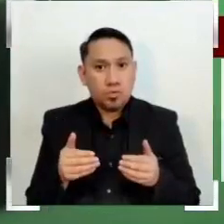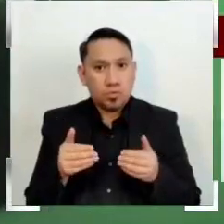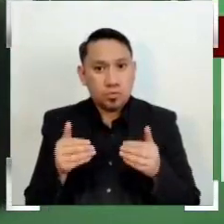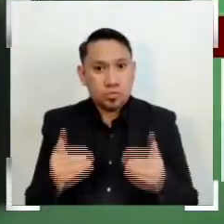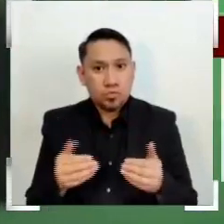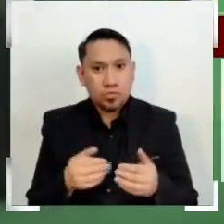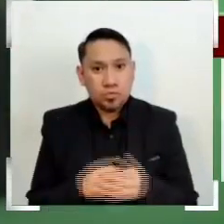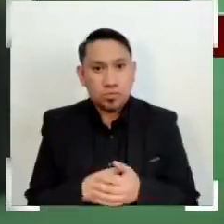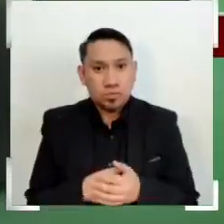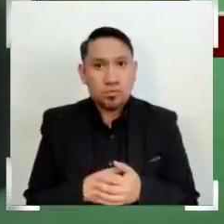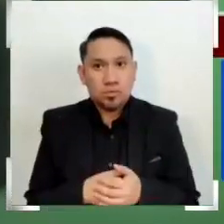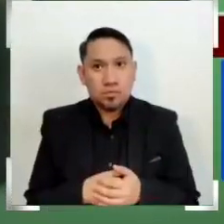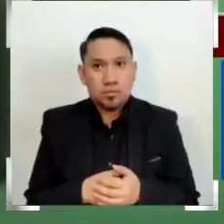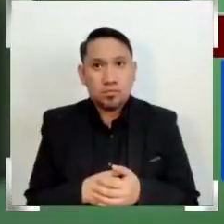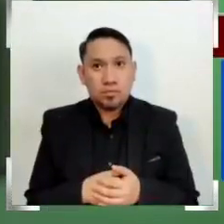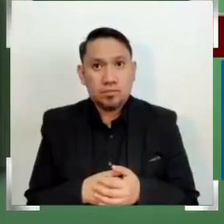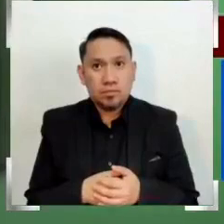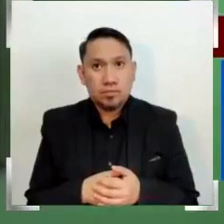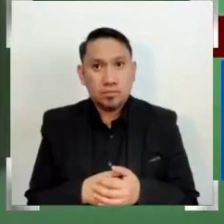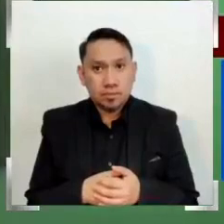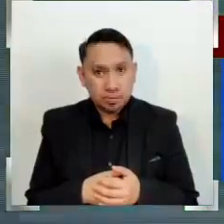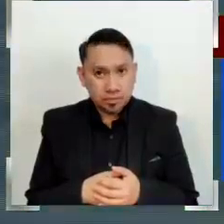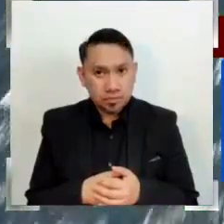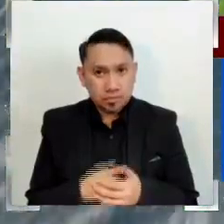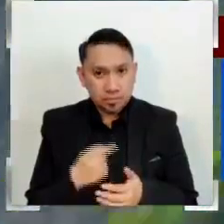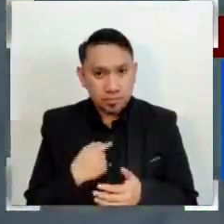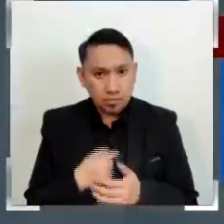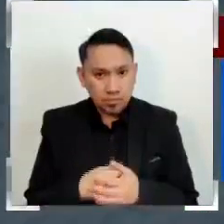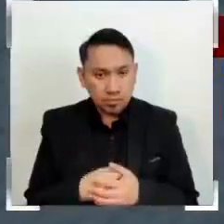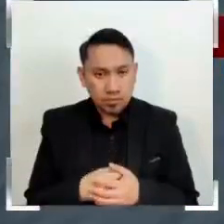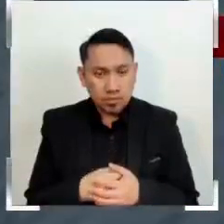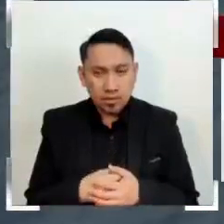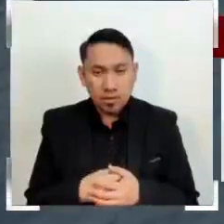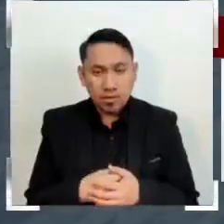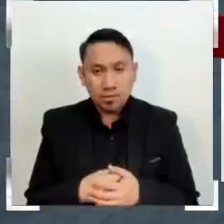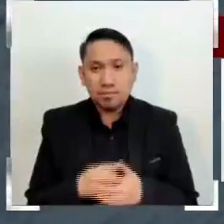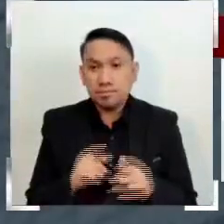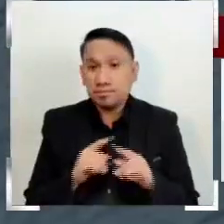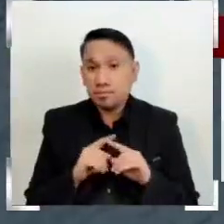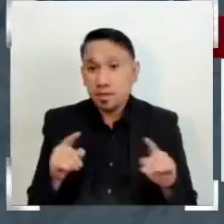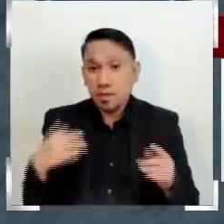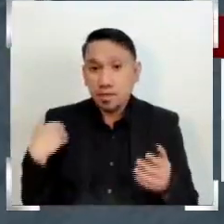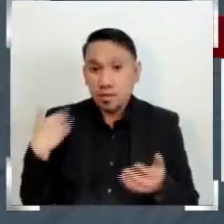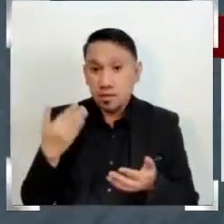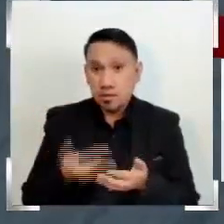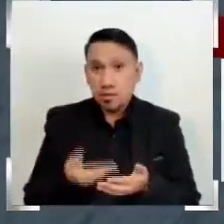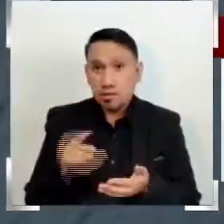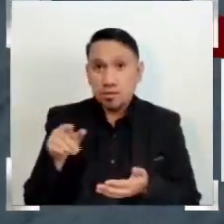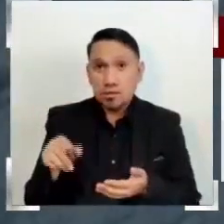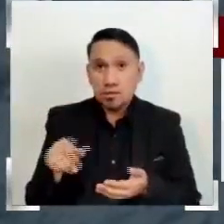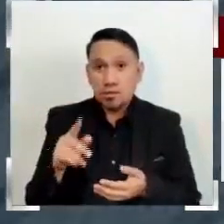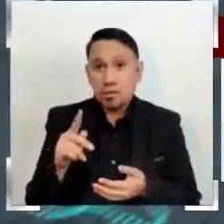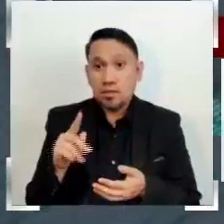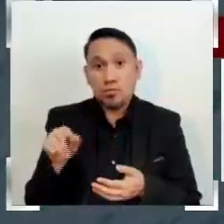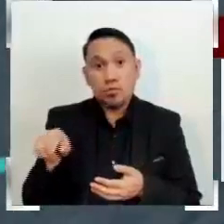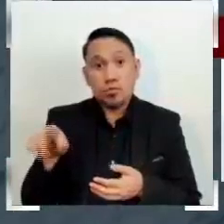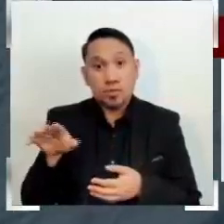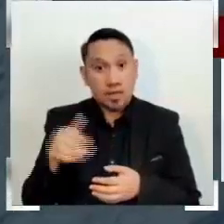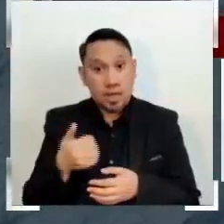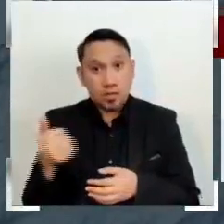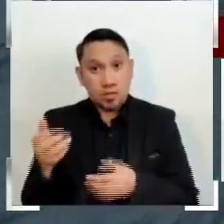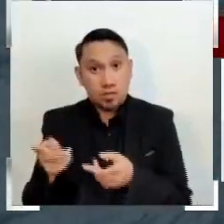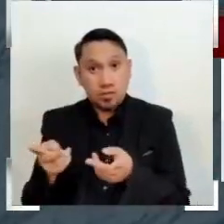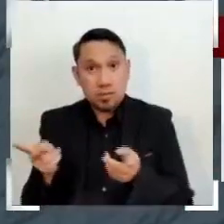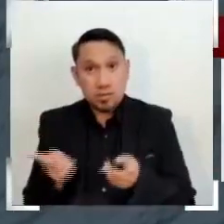to the captain kung ano yung sasabihin niya na the best force for this. Pero pagdating na sa bandang Cayumanggi Bank, bumwelta na pabalik ang aming